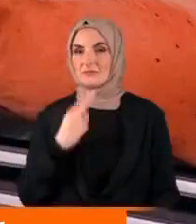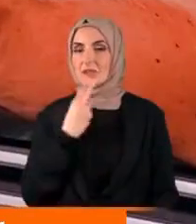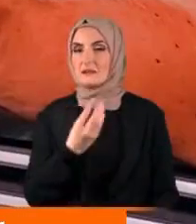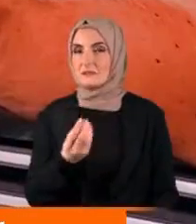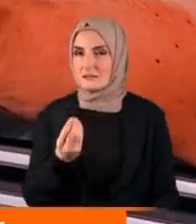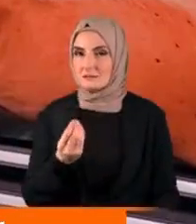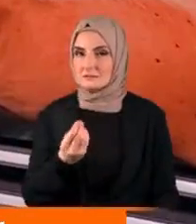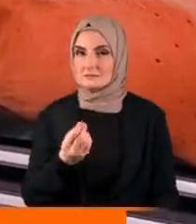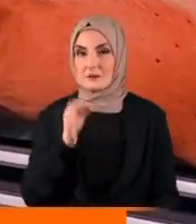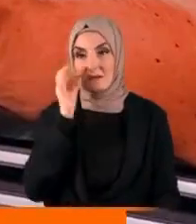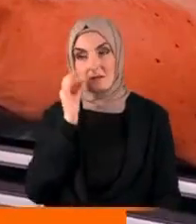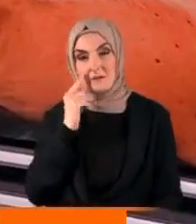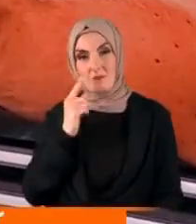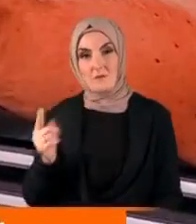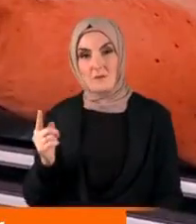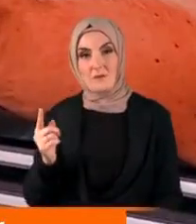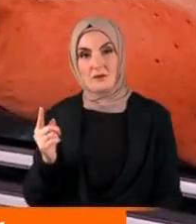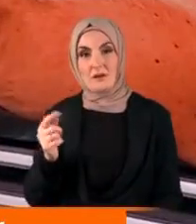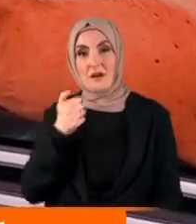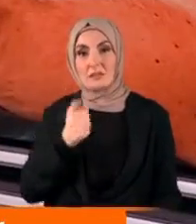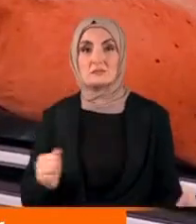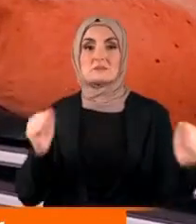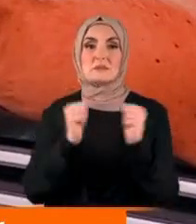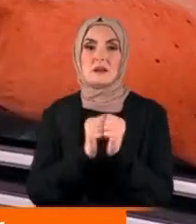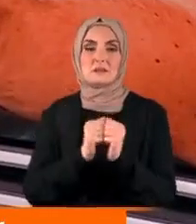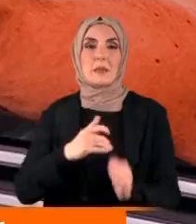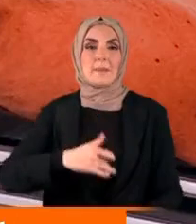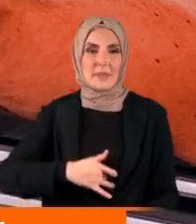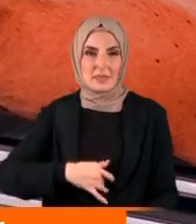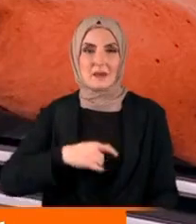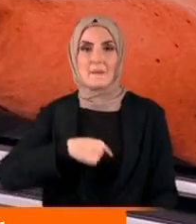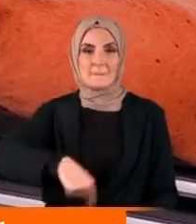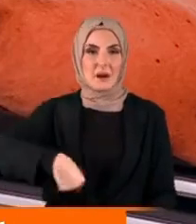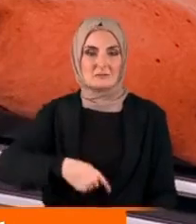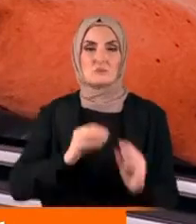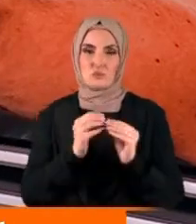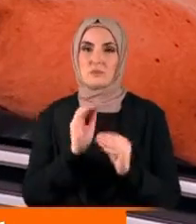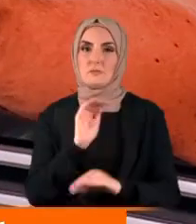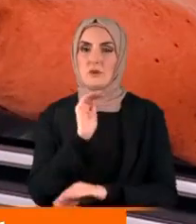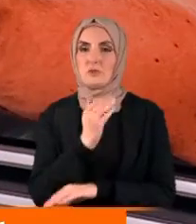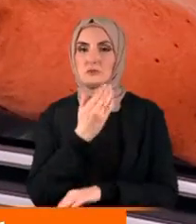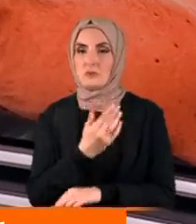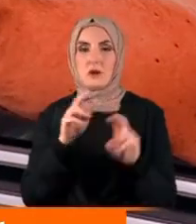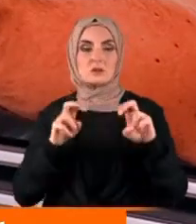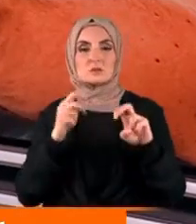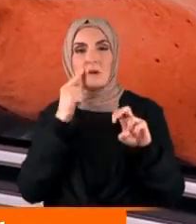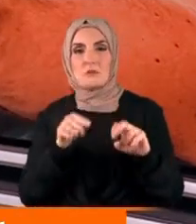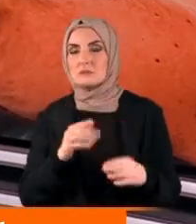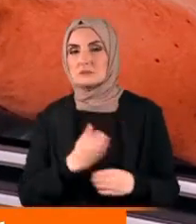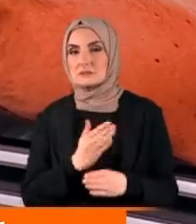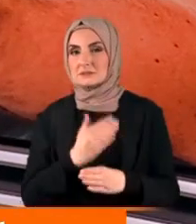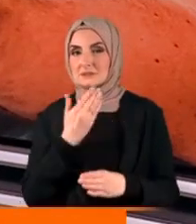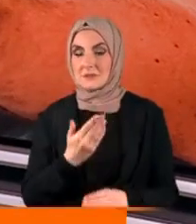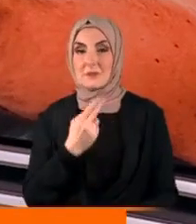Kadınlar erkeklere nazaran 6 kat daha fazla mide ve bağırsak sorunu yaşıyor. Araştırmaya göre bunun sebebi kadınların daha